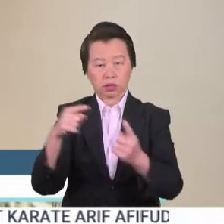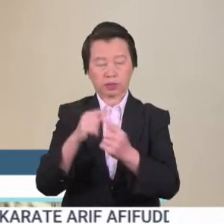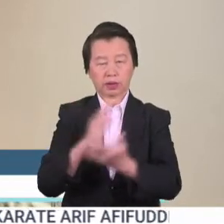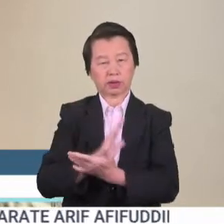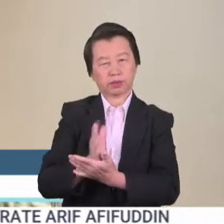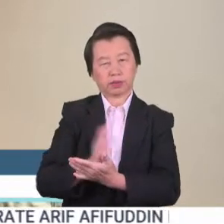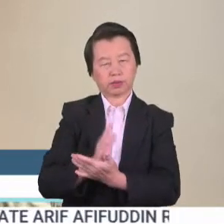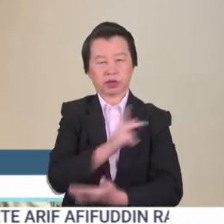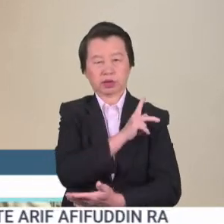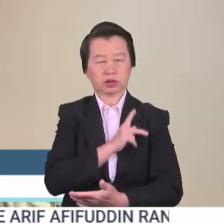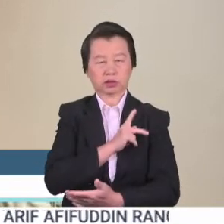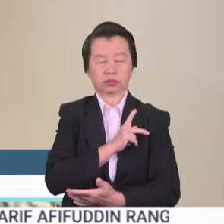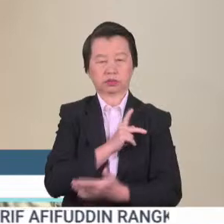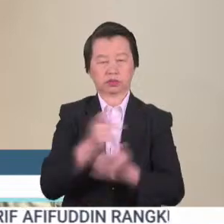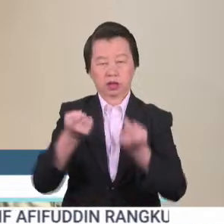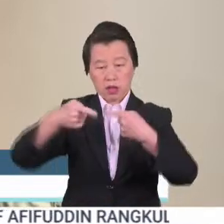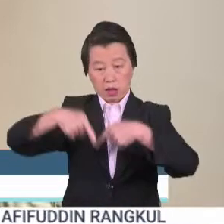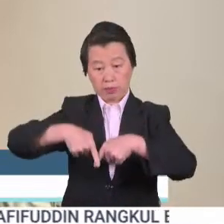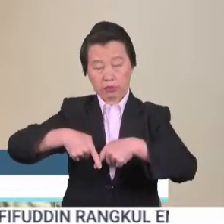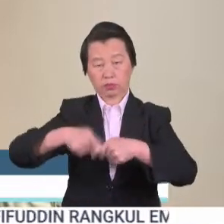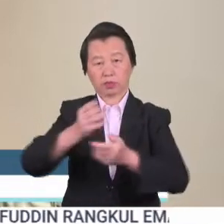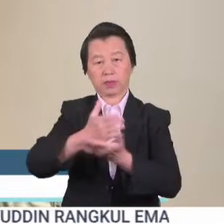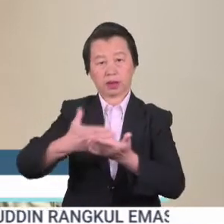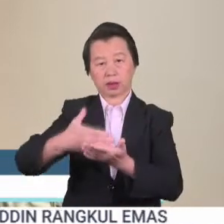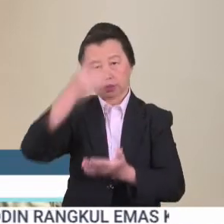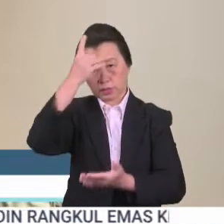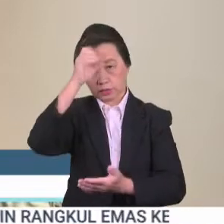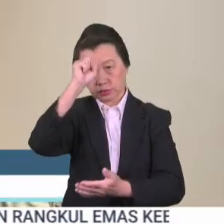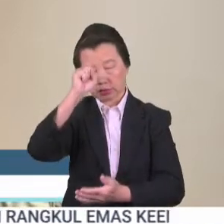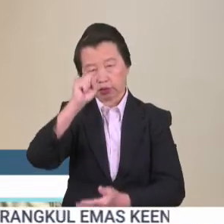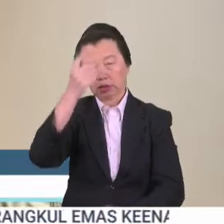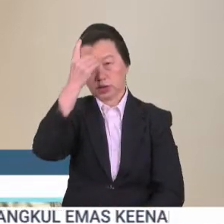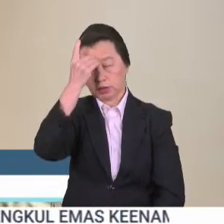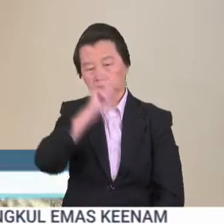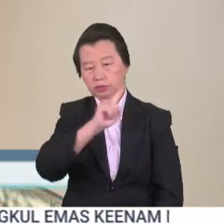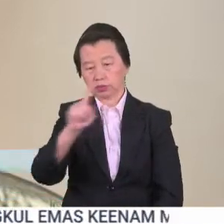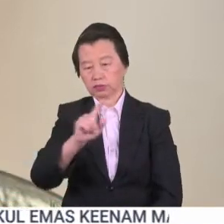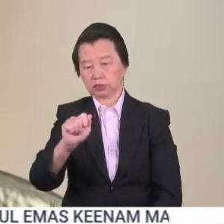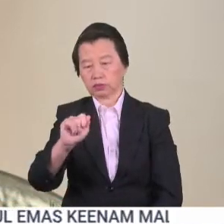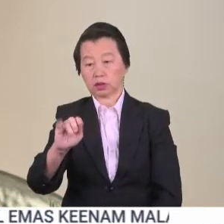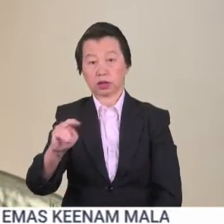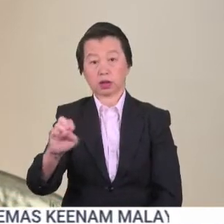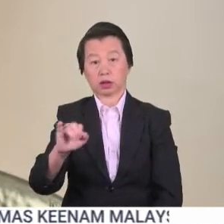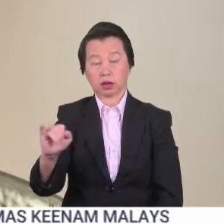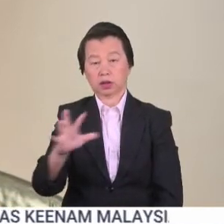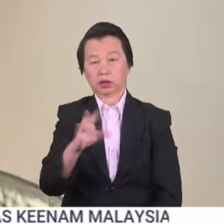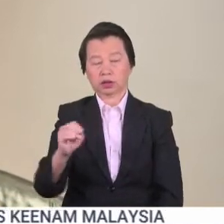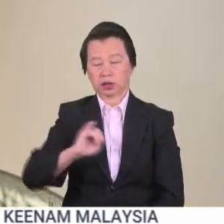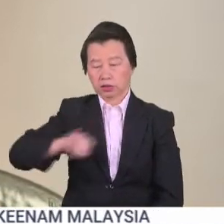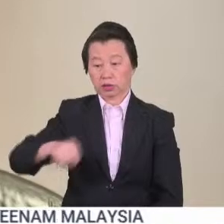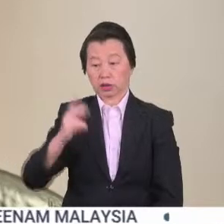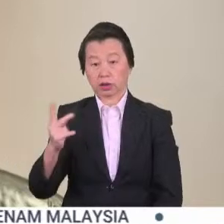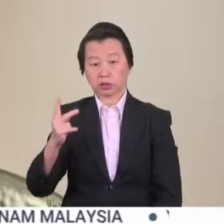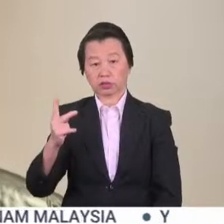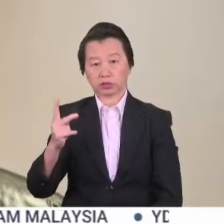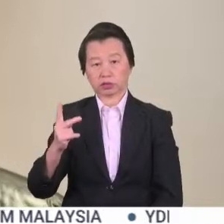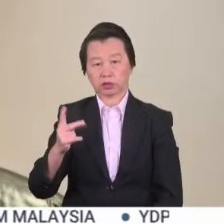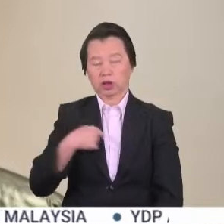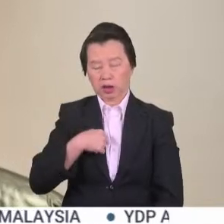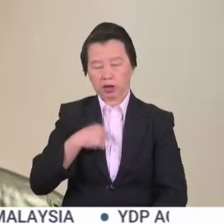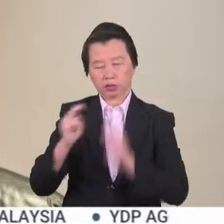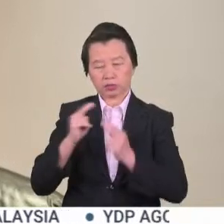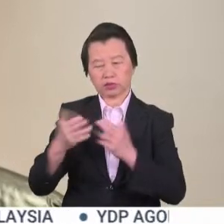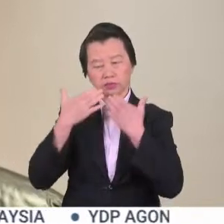ketua umno bahagian saudara Datuk Seri Hi Zaini dan seluruh jawatankuasa ak peringkat saya ucapkan